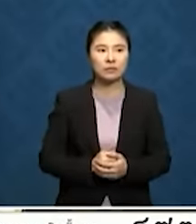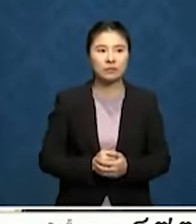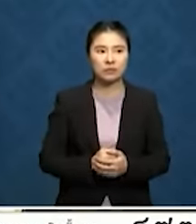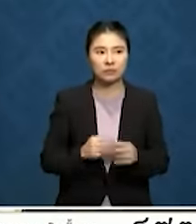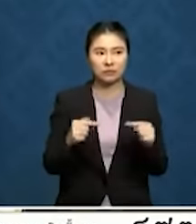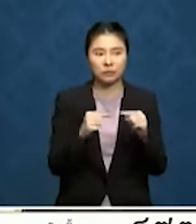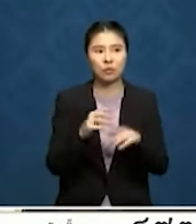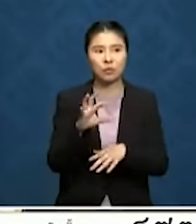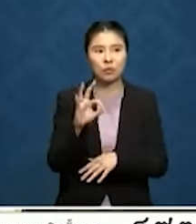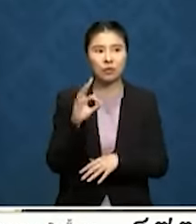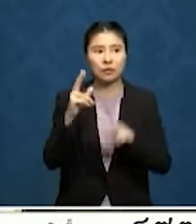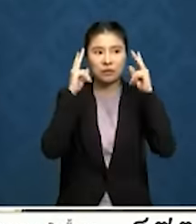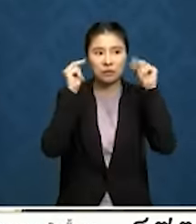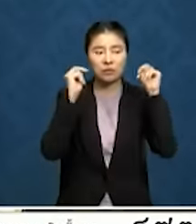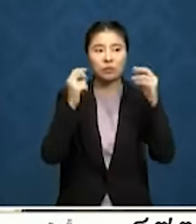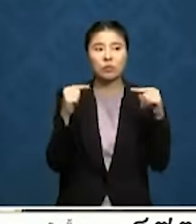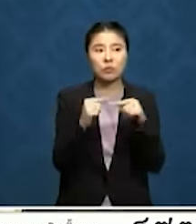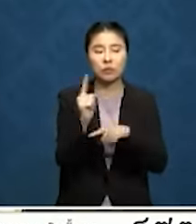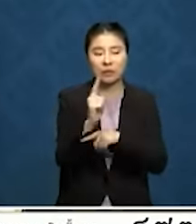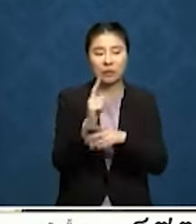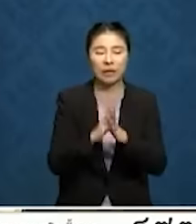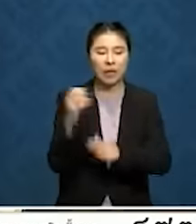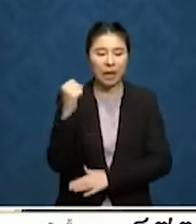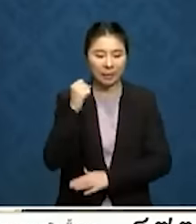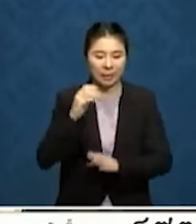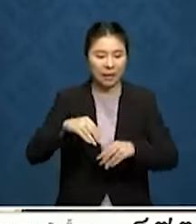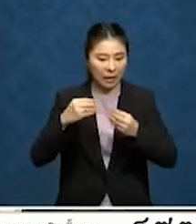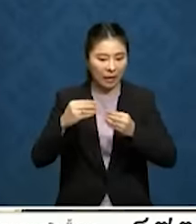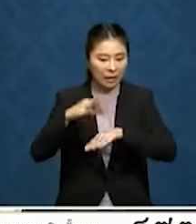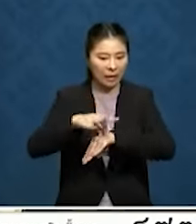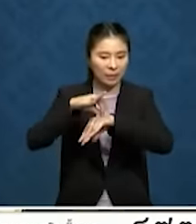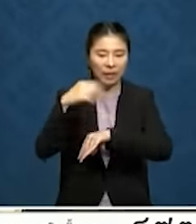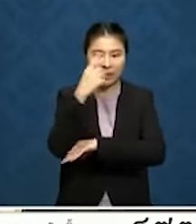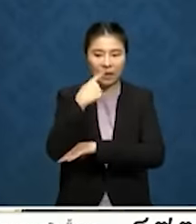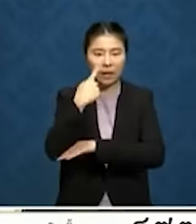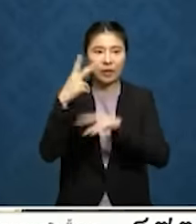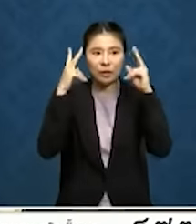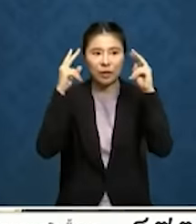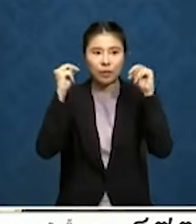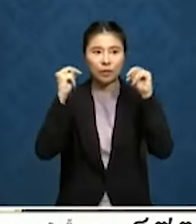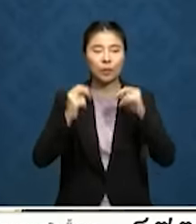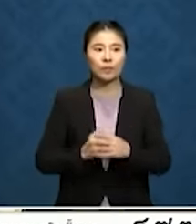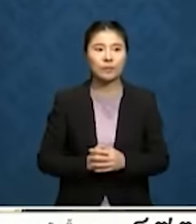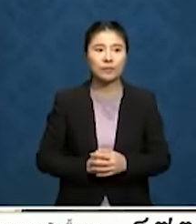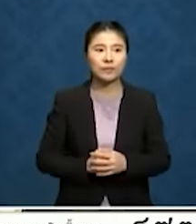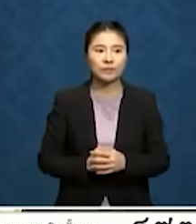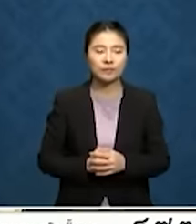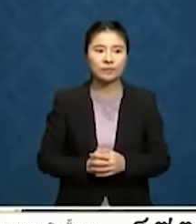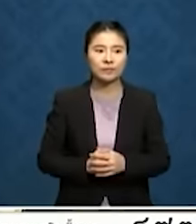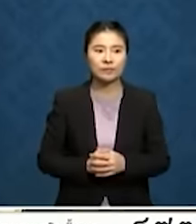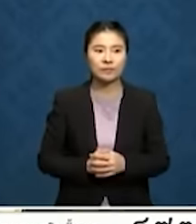ต่อในการยืนยันเพื่อสถาปนาอำนาจสูงสุดที่เป็นของประชาชนให้กลับมายืนหยัดอย่างสง่าง